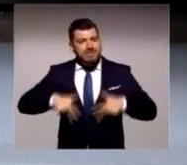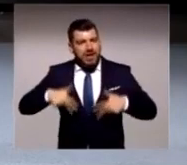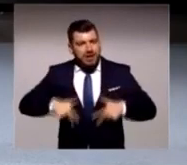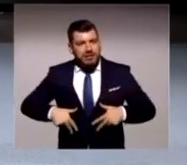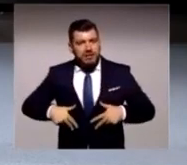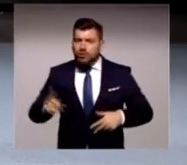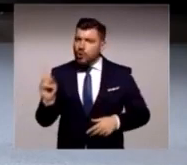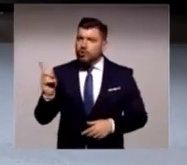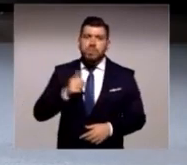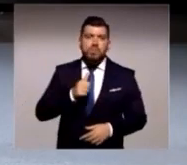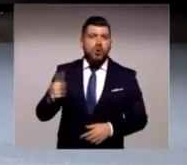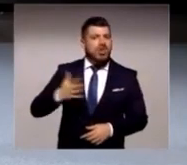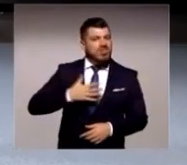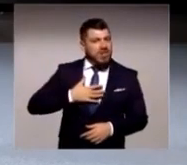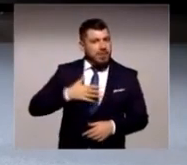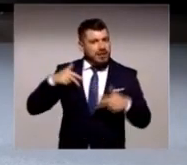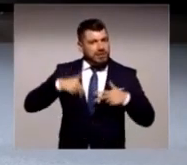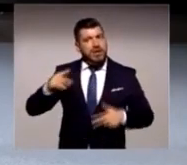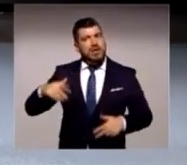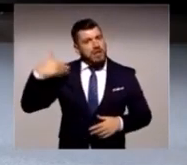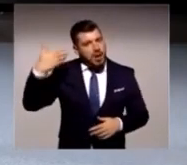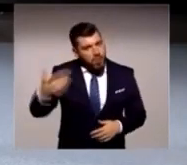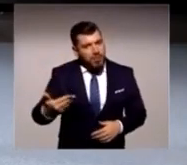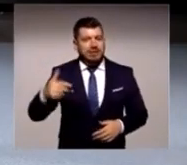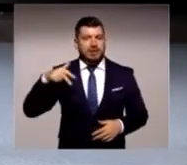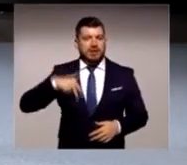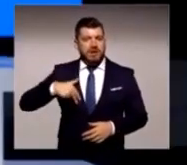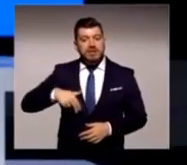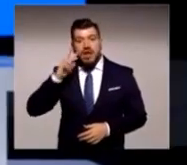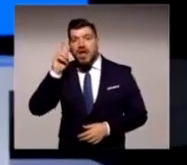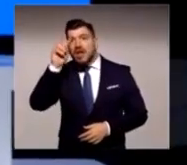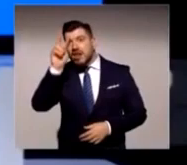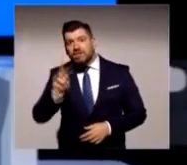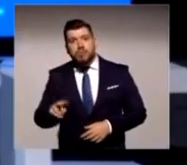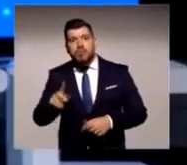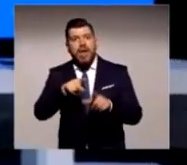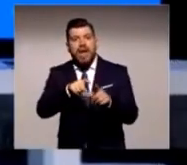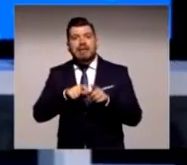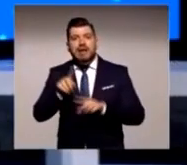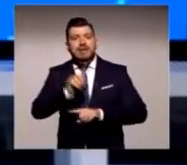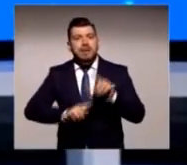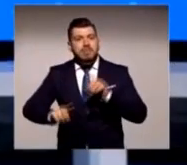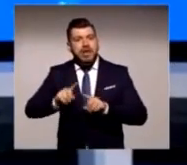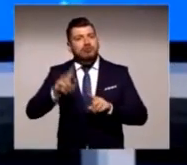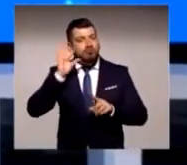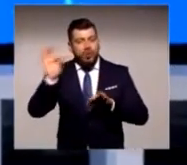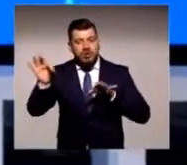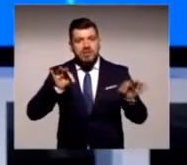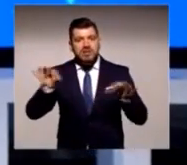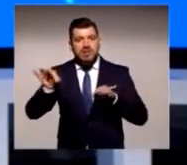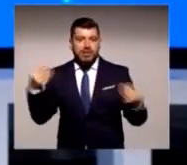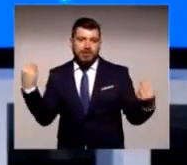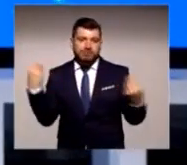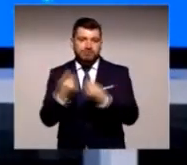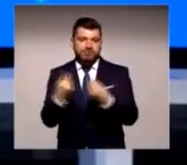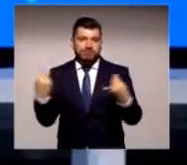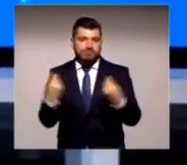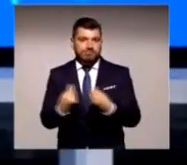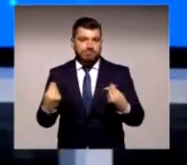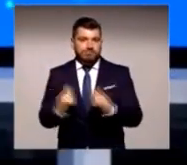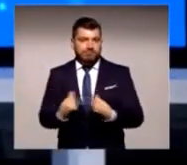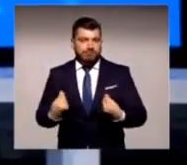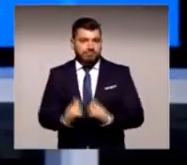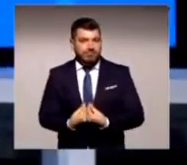δική μας κυβέρνηση, και οι επόμενες κυβερνήσεις, να ασκούν πολιτική, να έχει συνέχεια το κράτος και να αξιοποιήσουμε τα